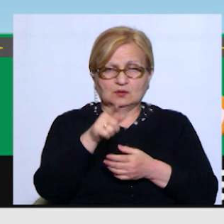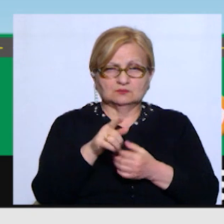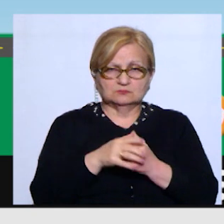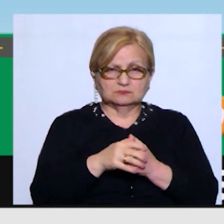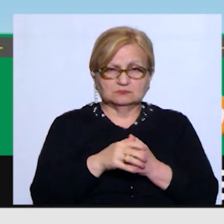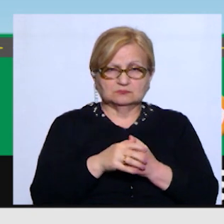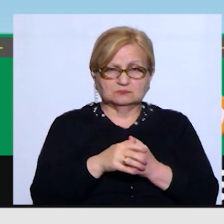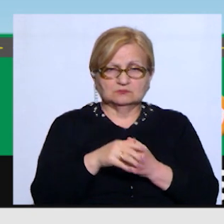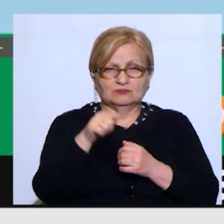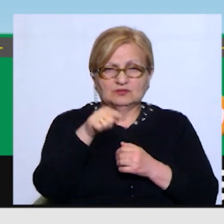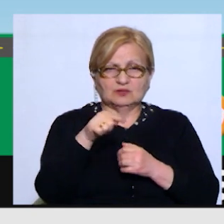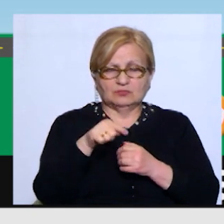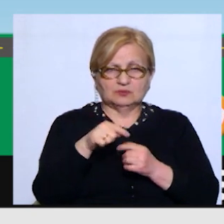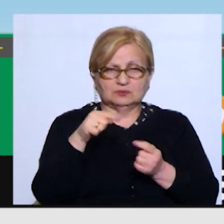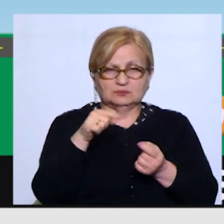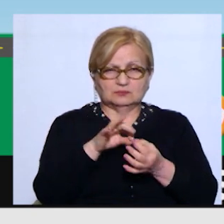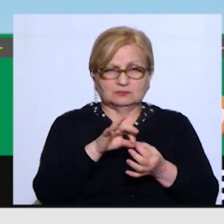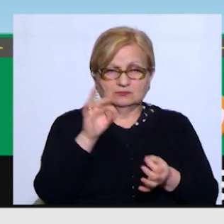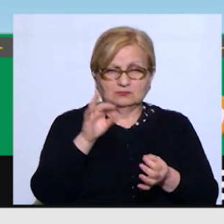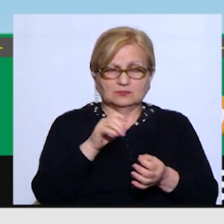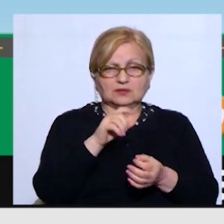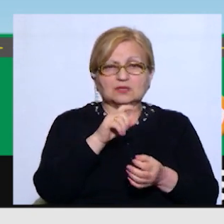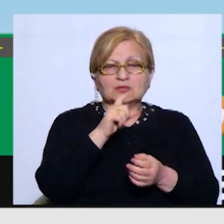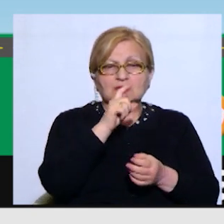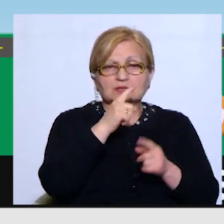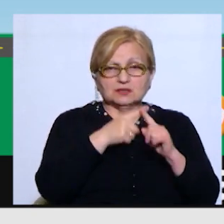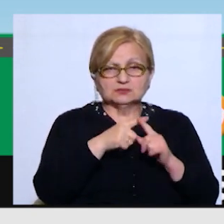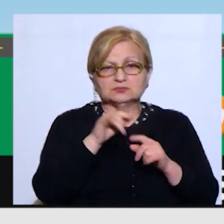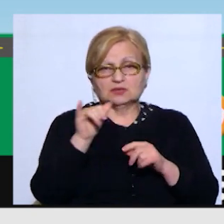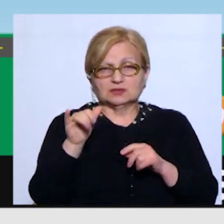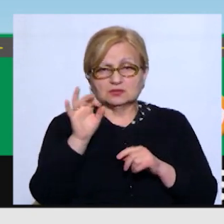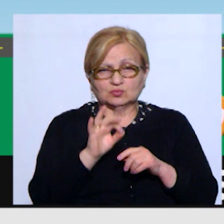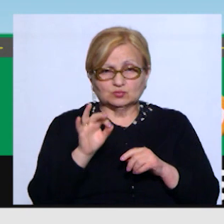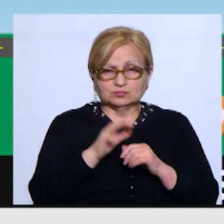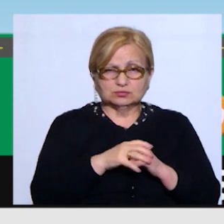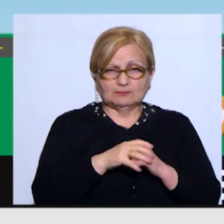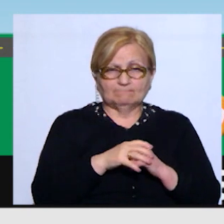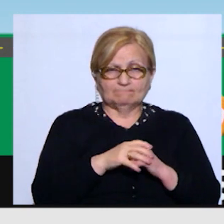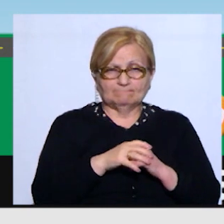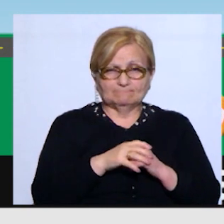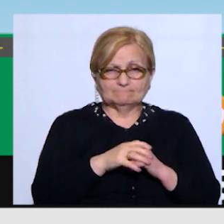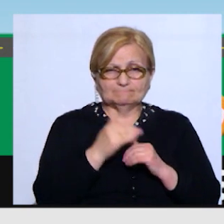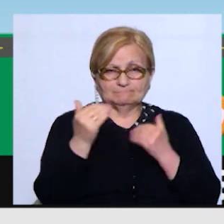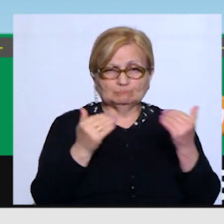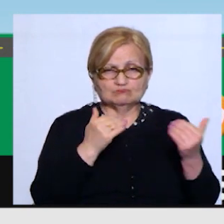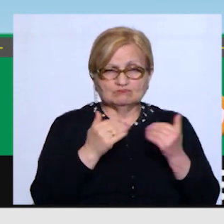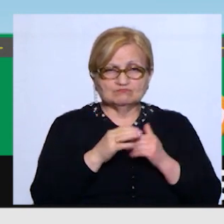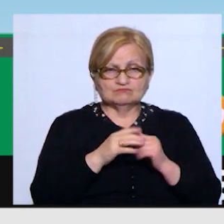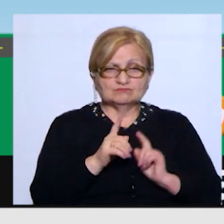ეს შევაერთე დაბლა, ამოვწერ x0 და y0-ს სიტყვაზე, აი ეს არის სათავის შესაბამისი, აი ეს